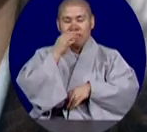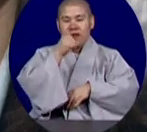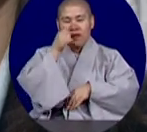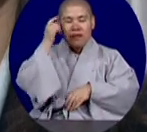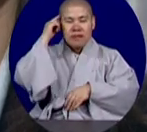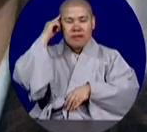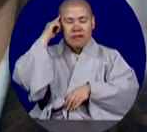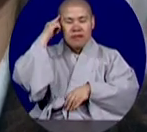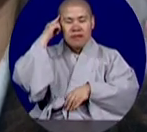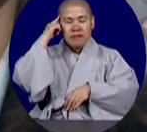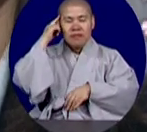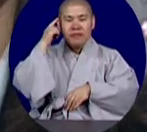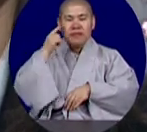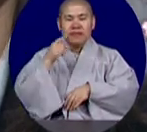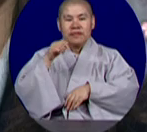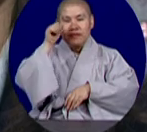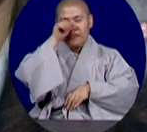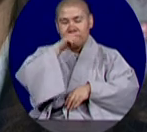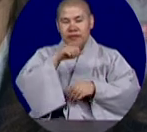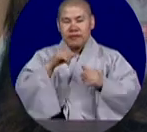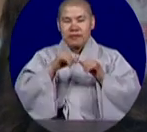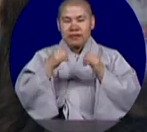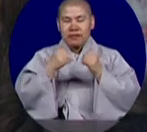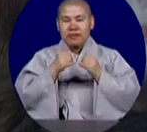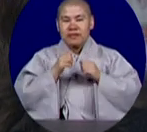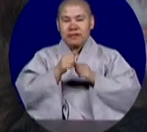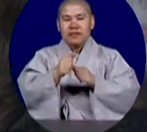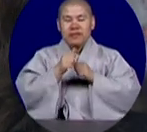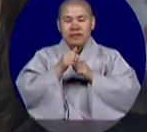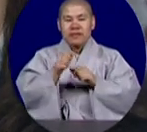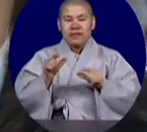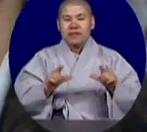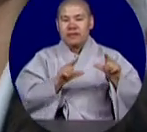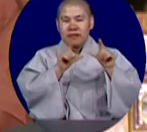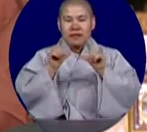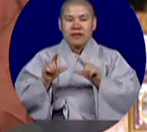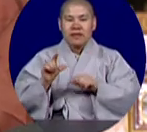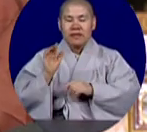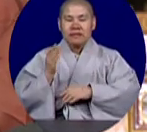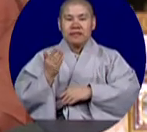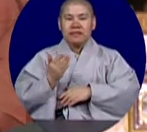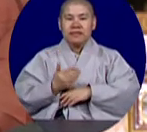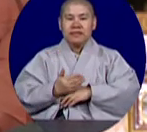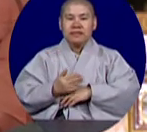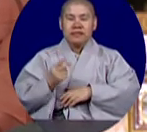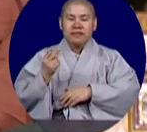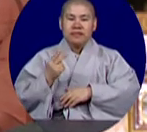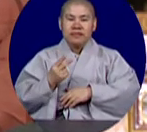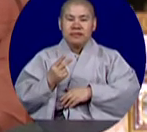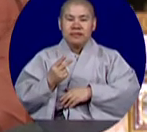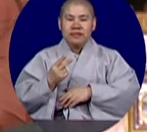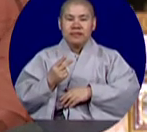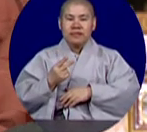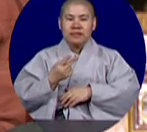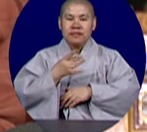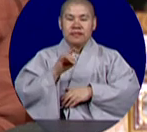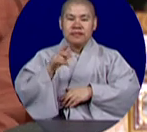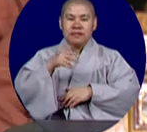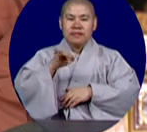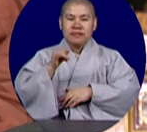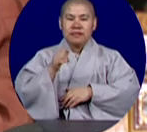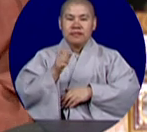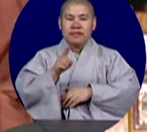생각이 그냥 인연 따라서 그렇게 허망하게 사라지는 겁니다. 그리고 대지 허공열이라,